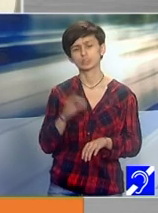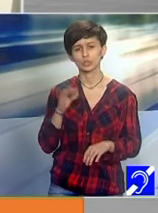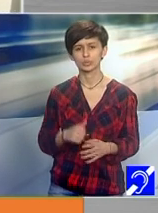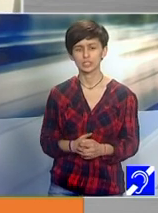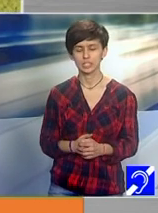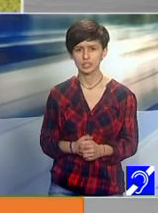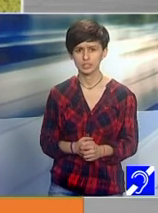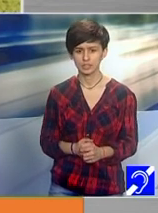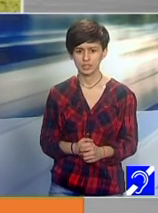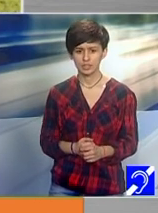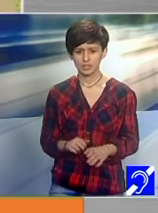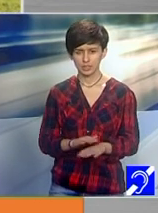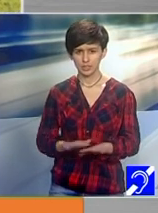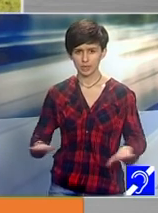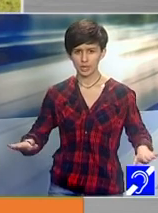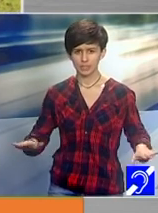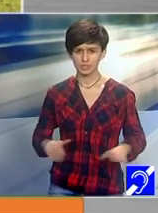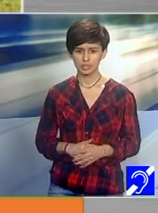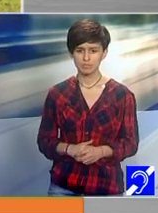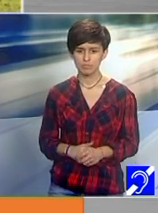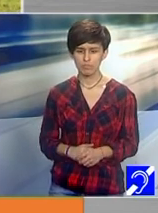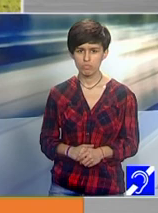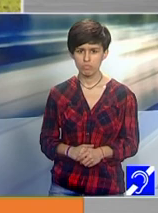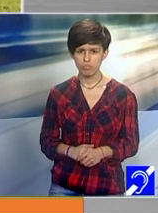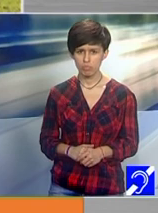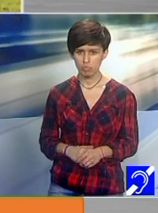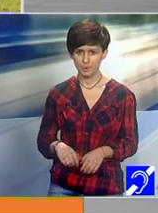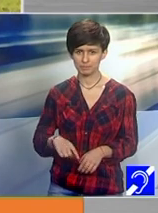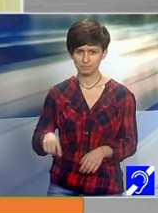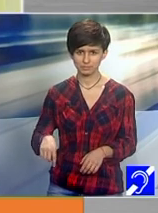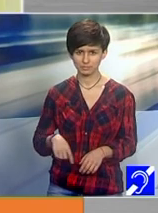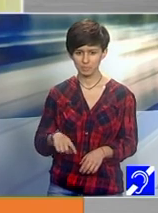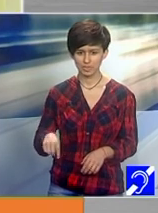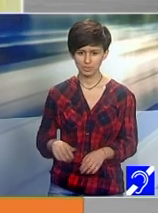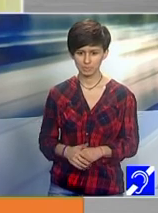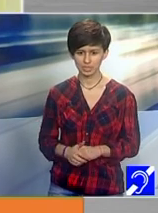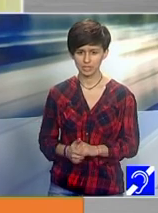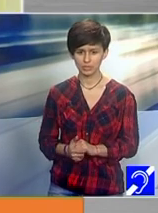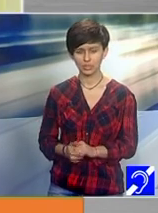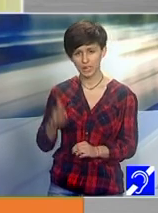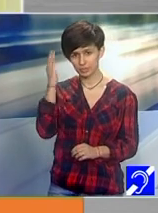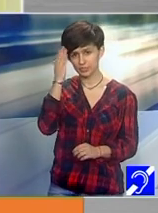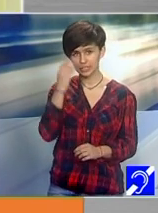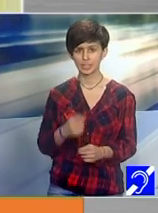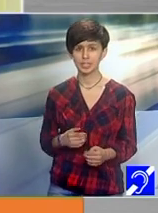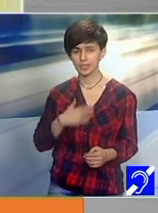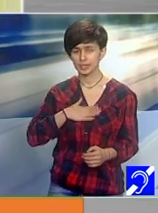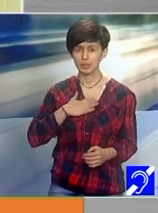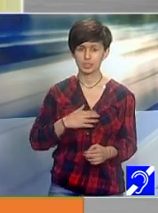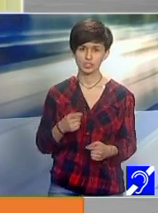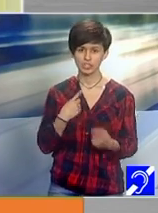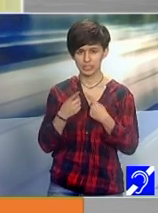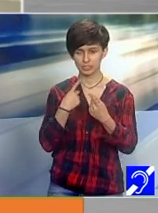la masă, așa cum noi am învățat și cam asta facem de obicei. Ne place să discutăm la masă, să găsim